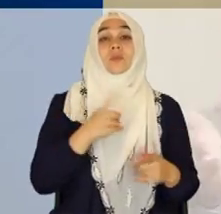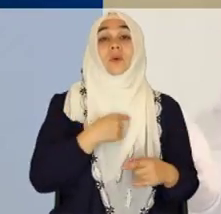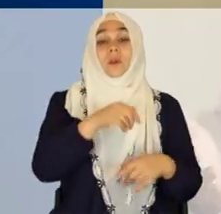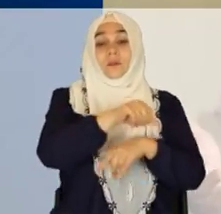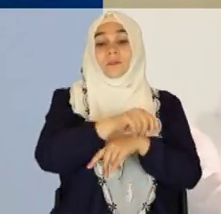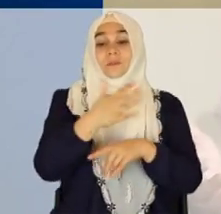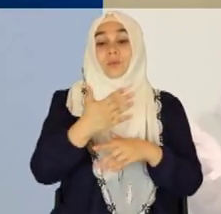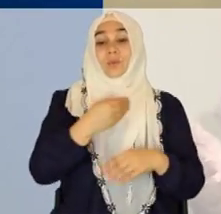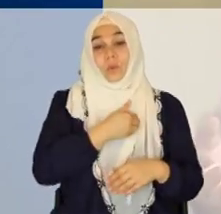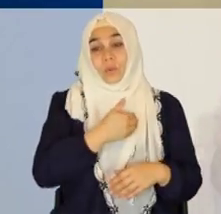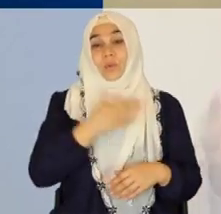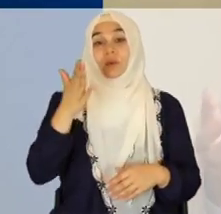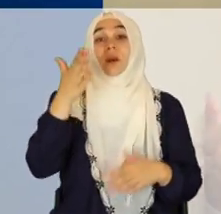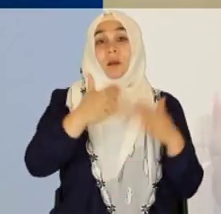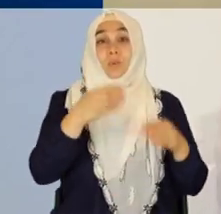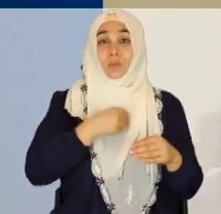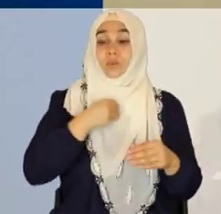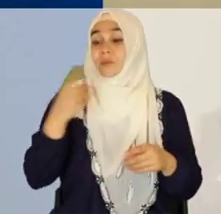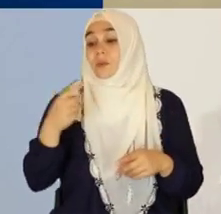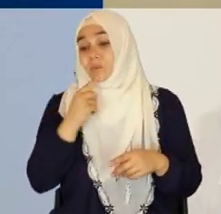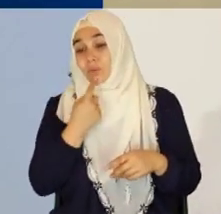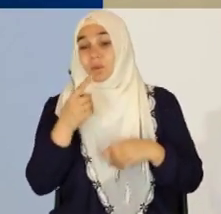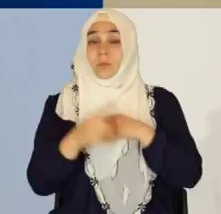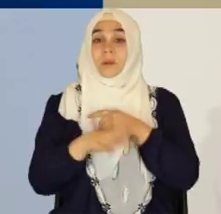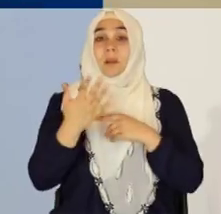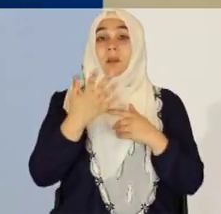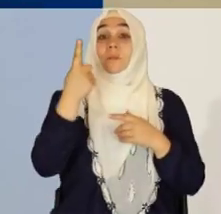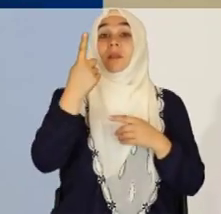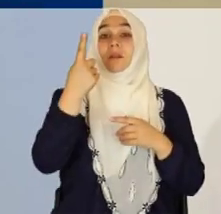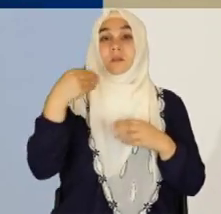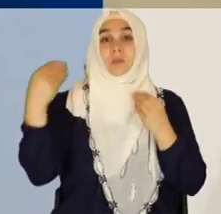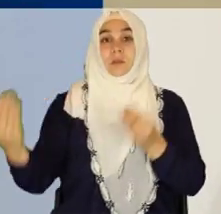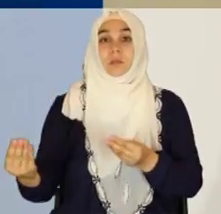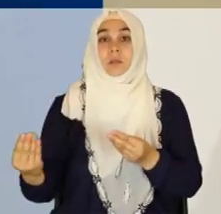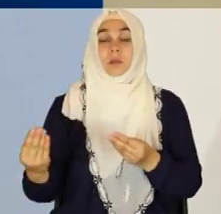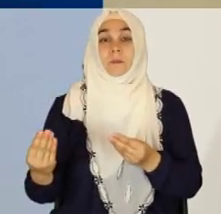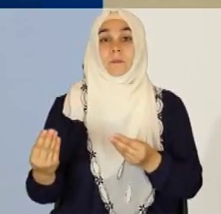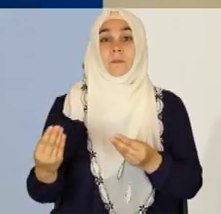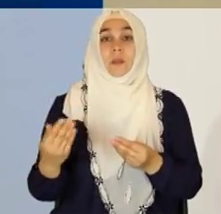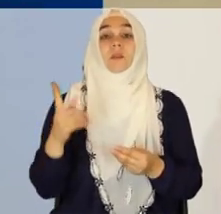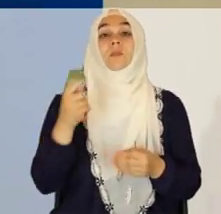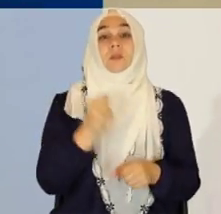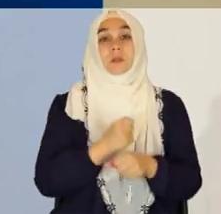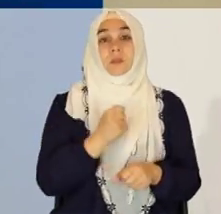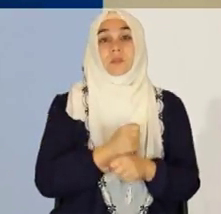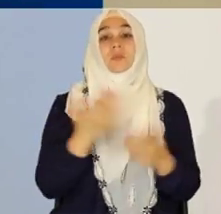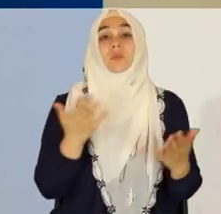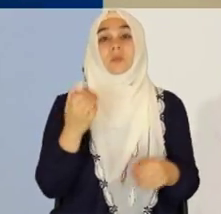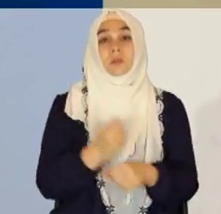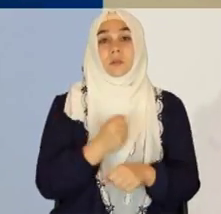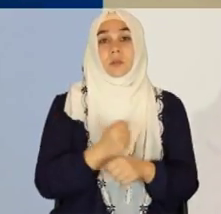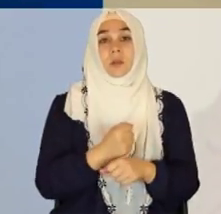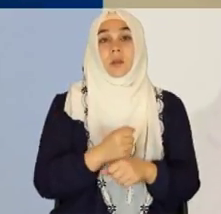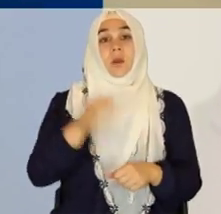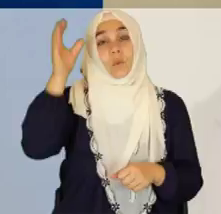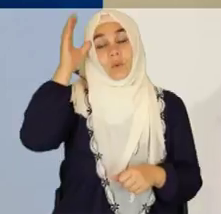turibdi. Haqdor. Lekin shulardan bittasiga berish kerak. Nima qiladi?